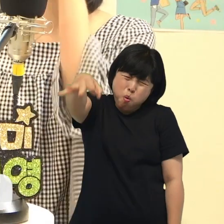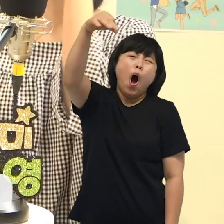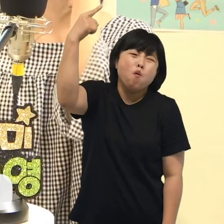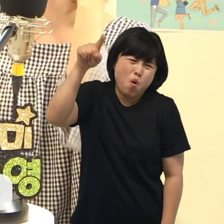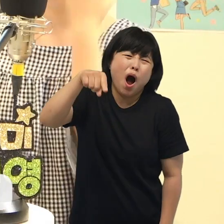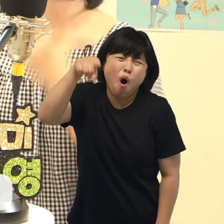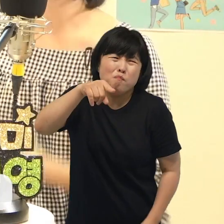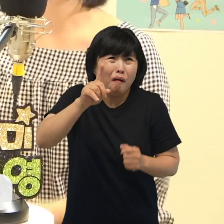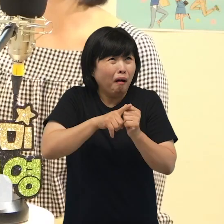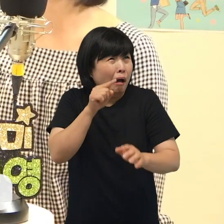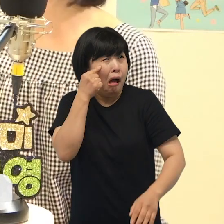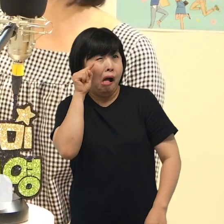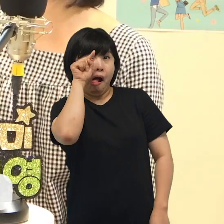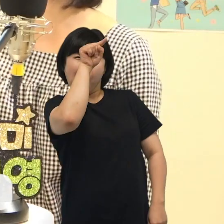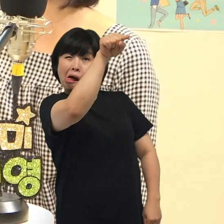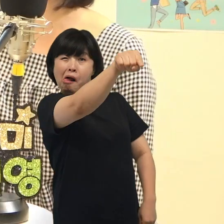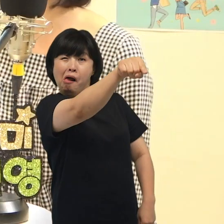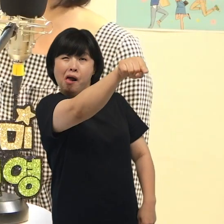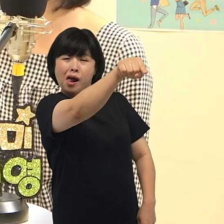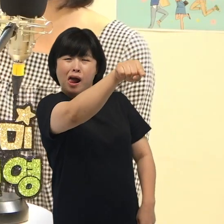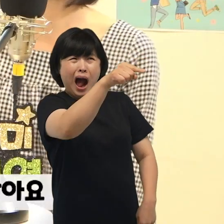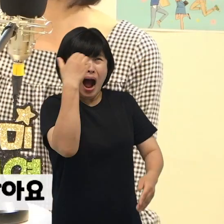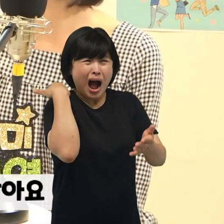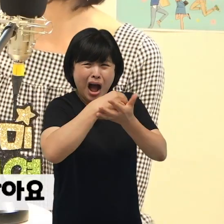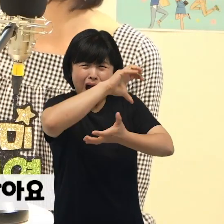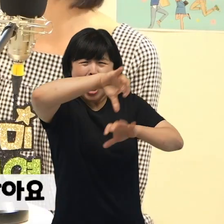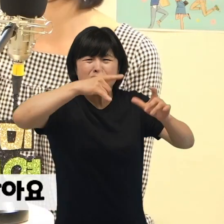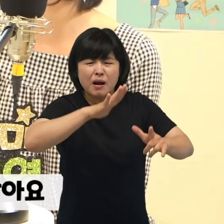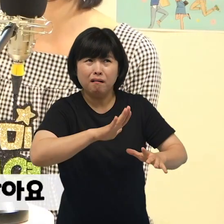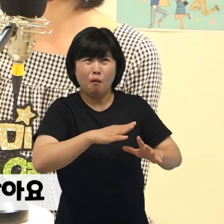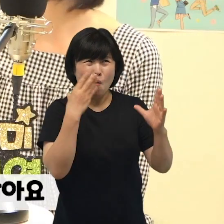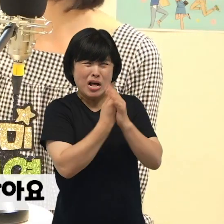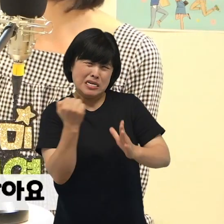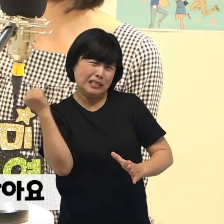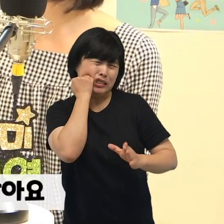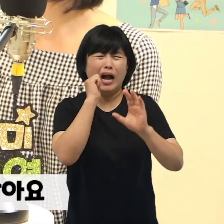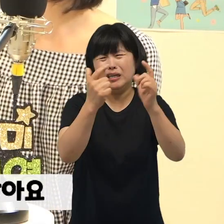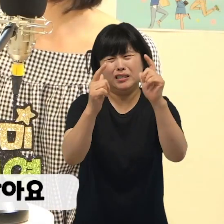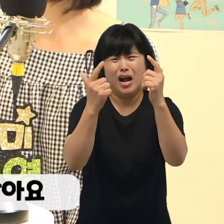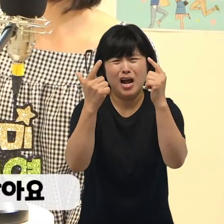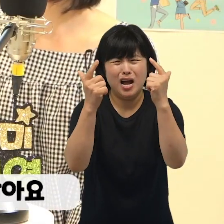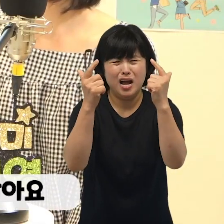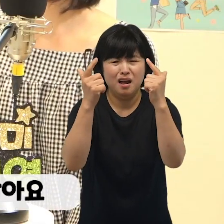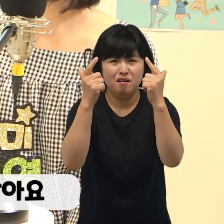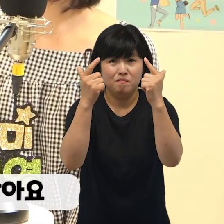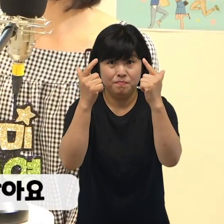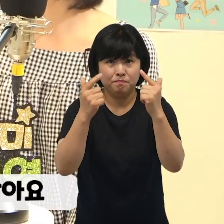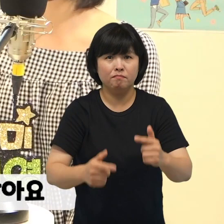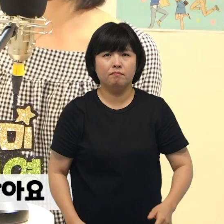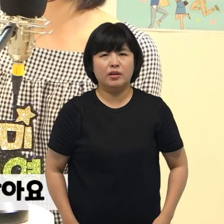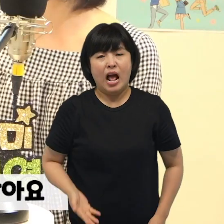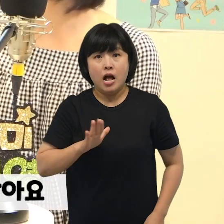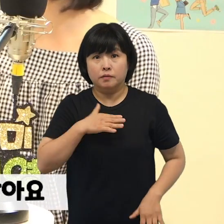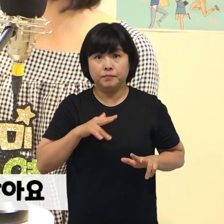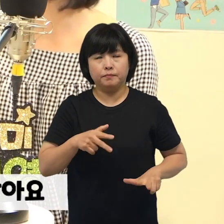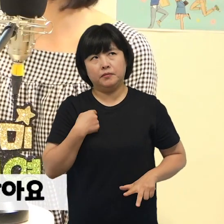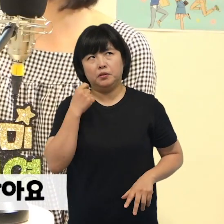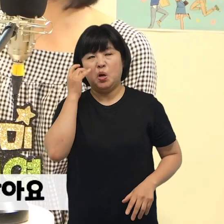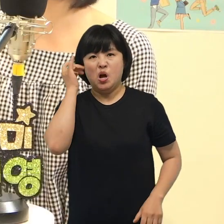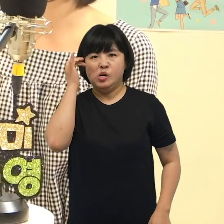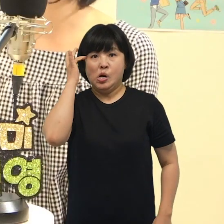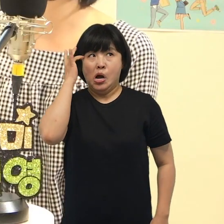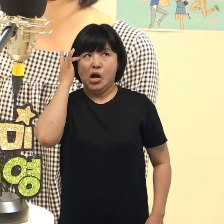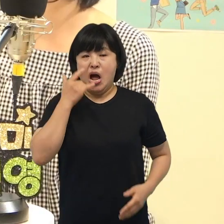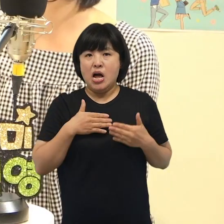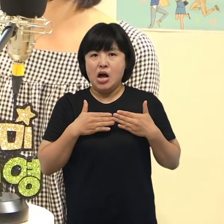다시 수익률이 오르게 되면 줄어든 먼 것뿐이다. 미래를 본다. 네. 이제 저는 뭐 아직 그 환전 안 했으면은 그쵸. 이런 거